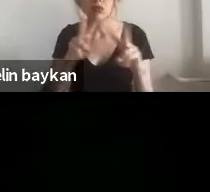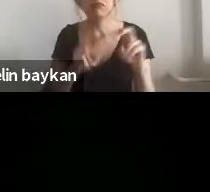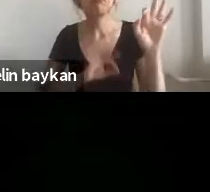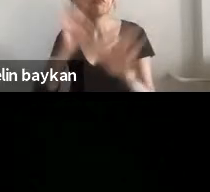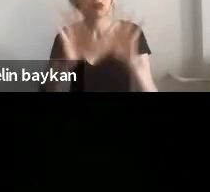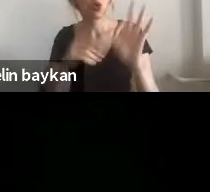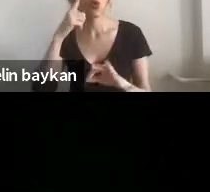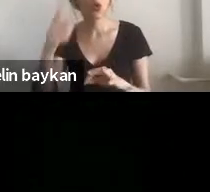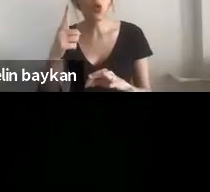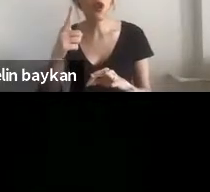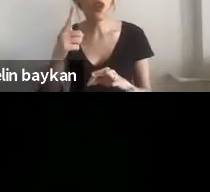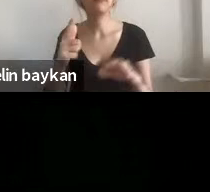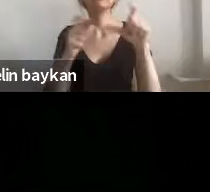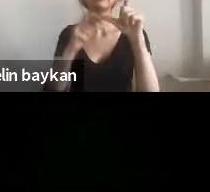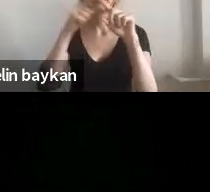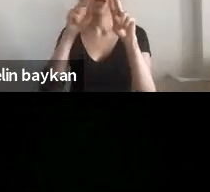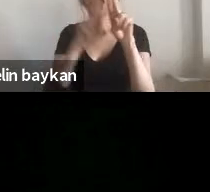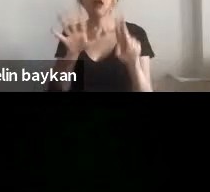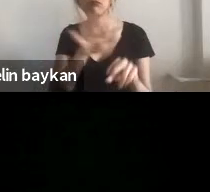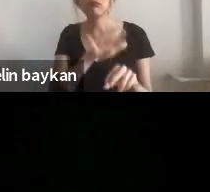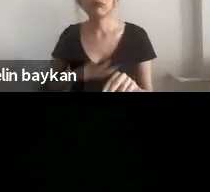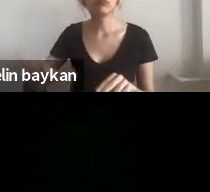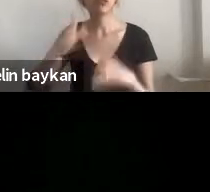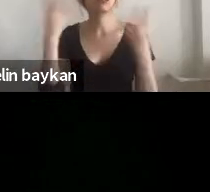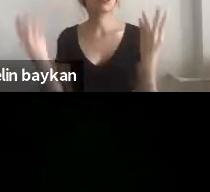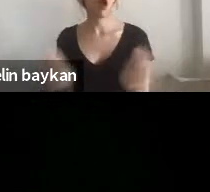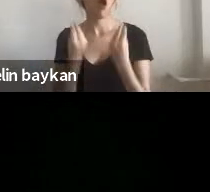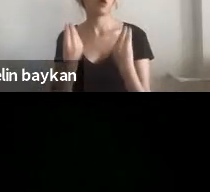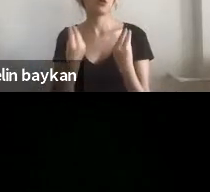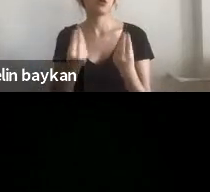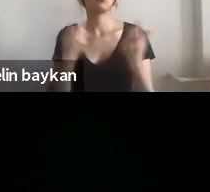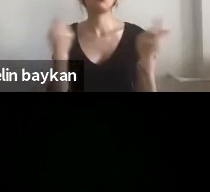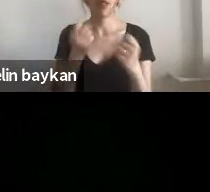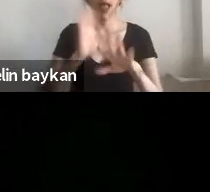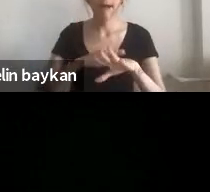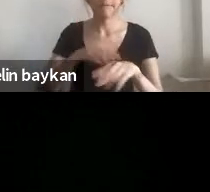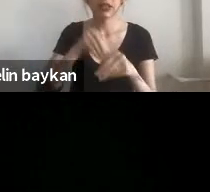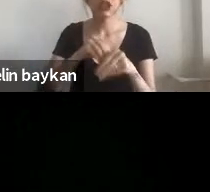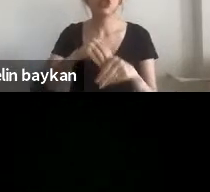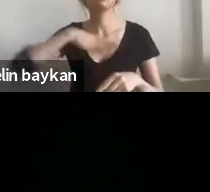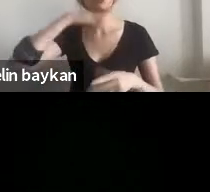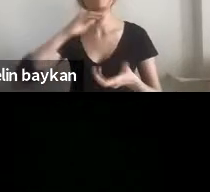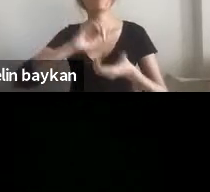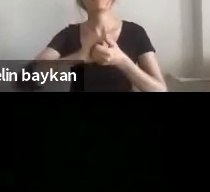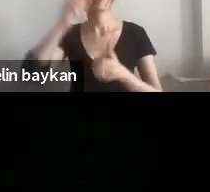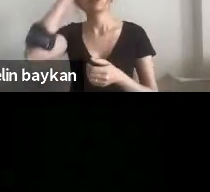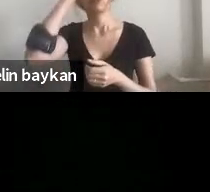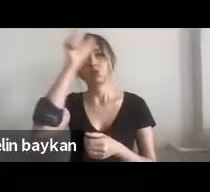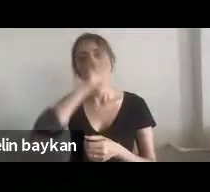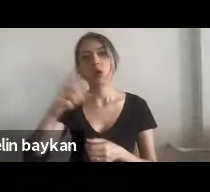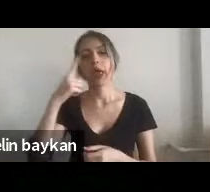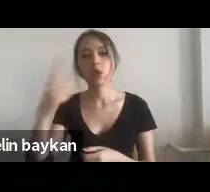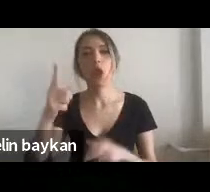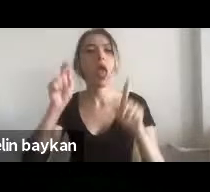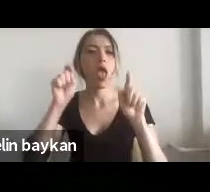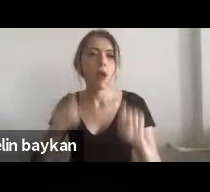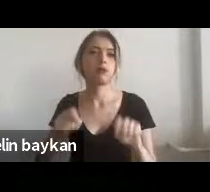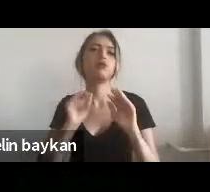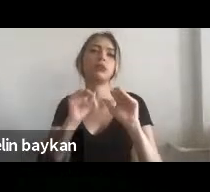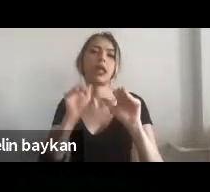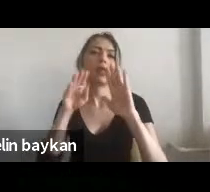daha verimli, daha yaygın şekilde kullanmasını sağlamak için AB Türkiye delegasyonu tarafından hayata geçirilmiş bir destek